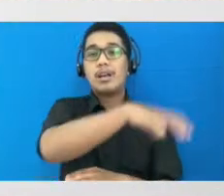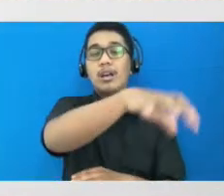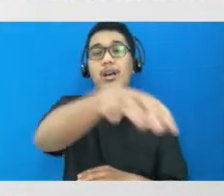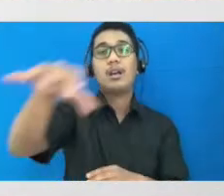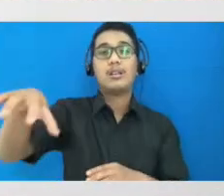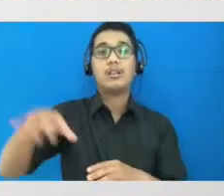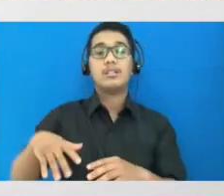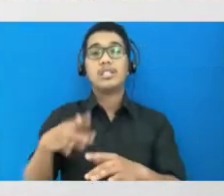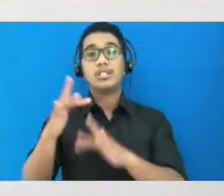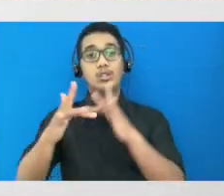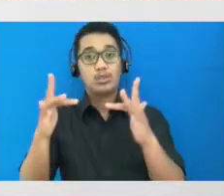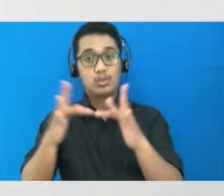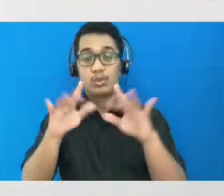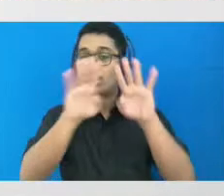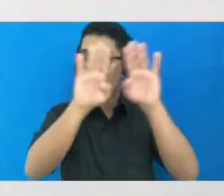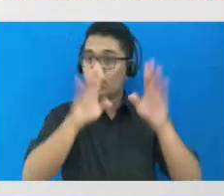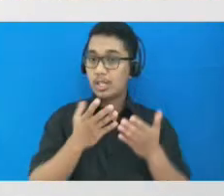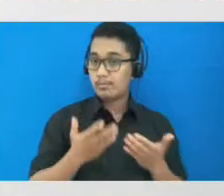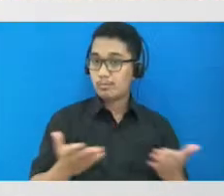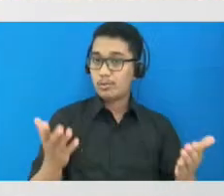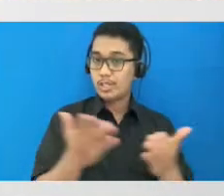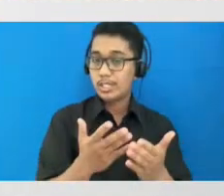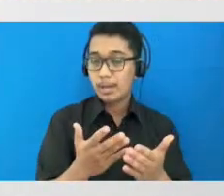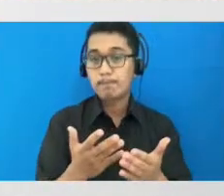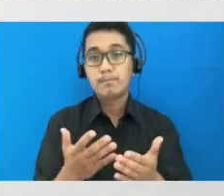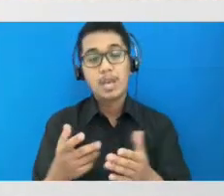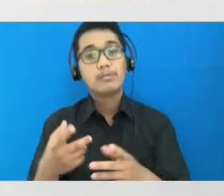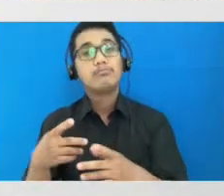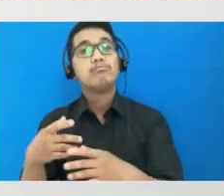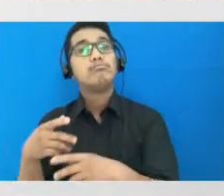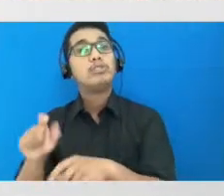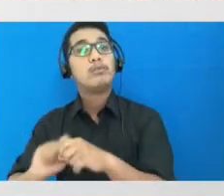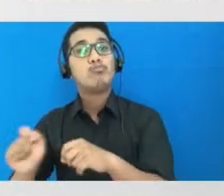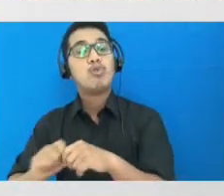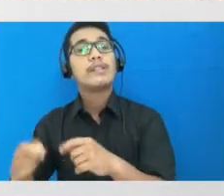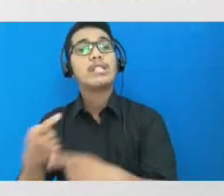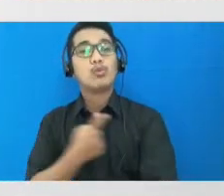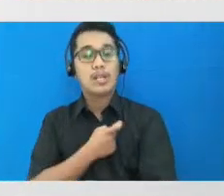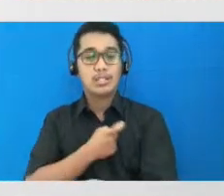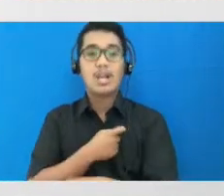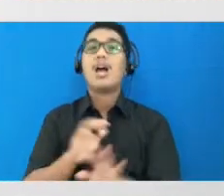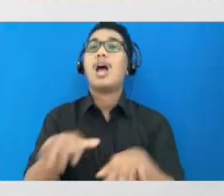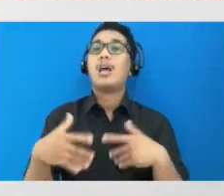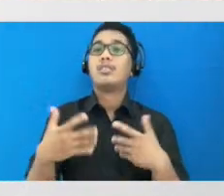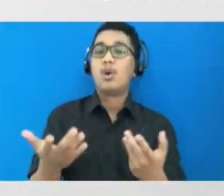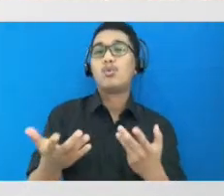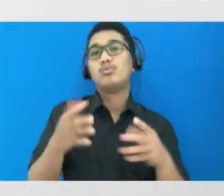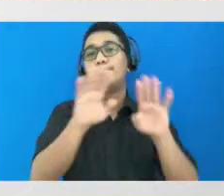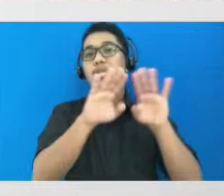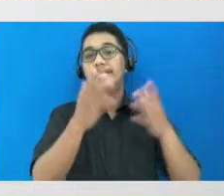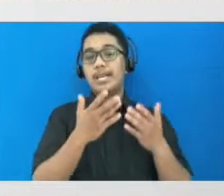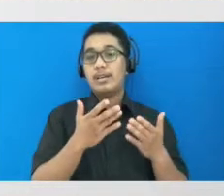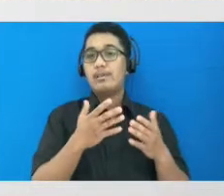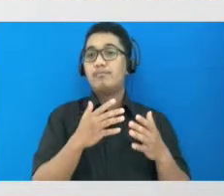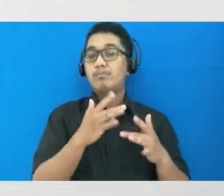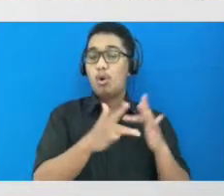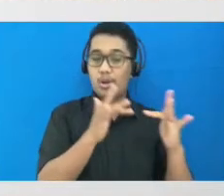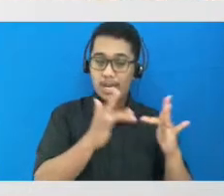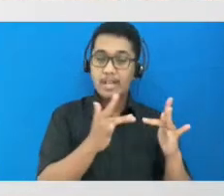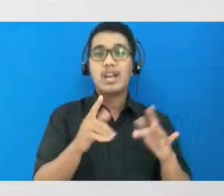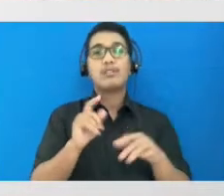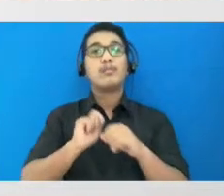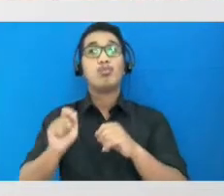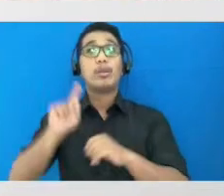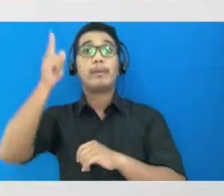platform-platform online yang dioperasikan oleh swasta maupun platform online yang dioperasikan oleh instansi